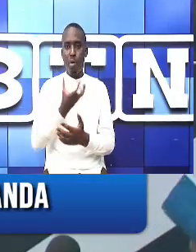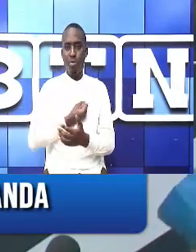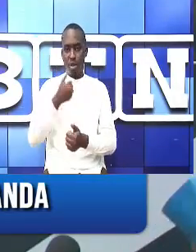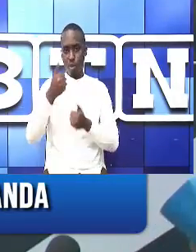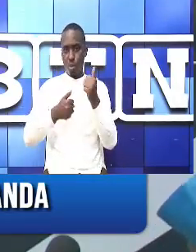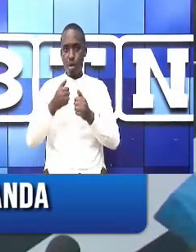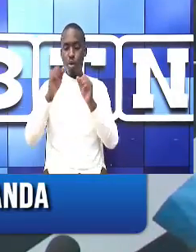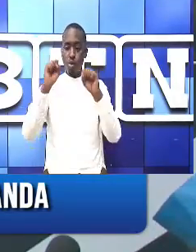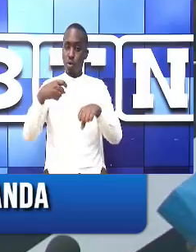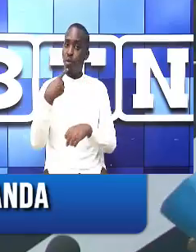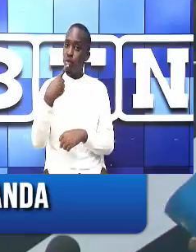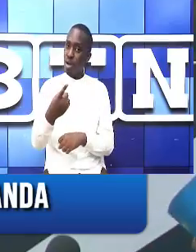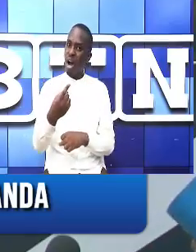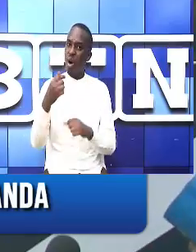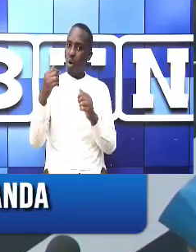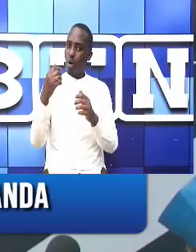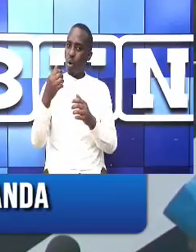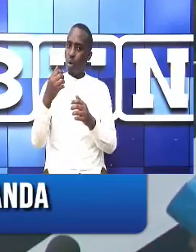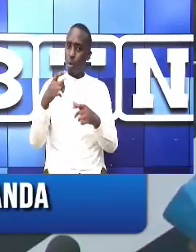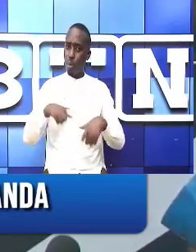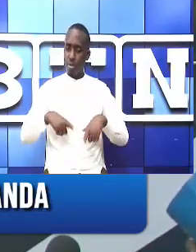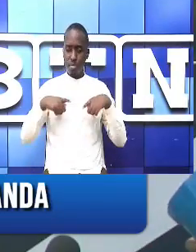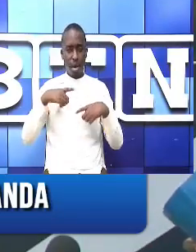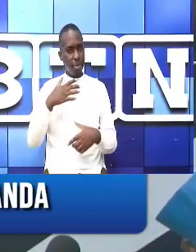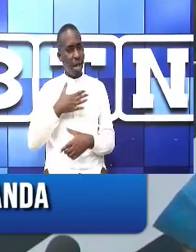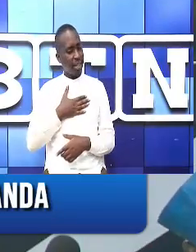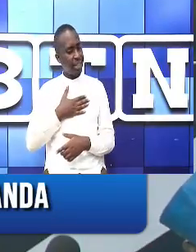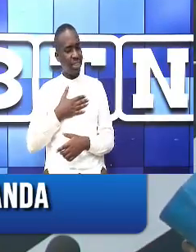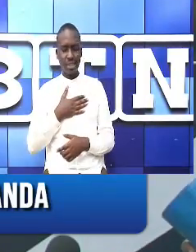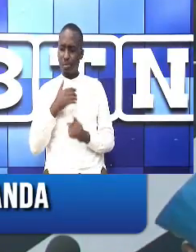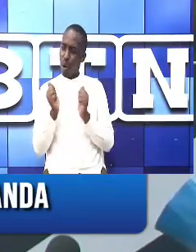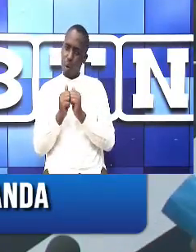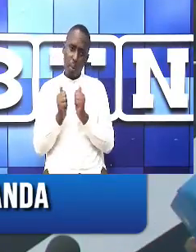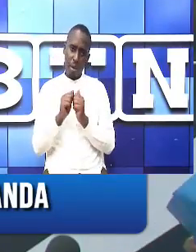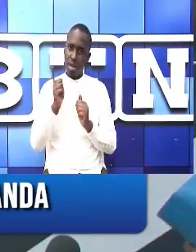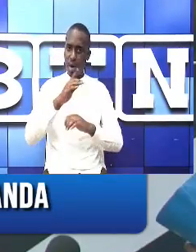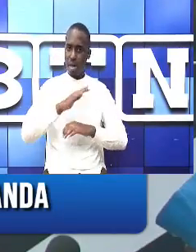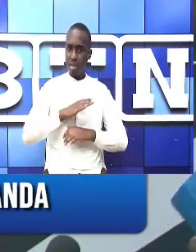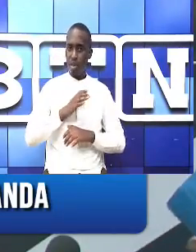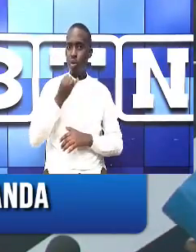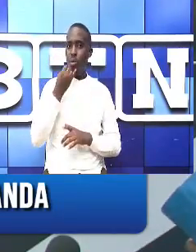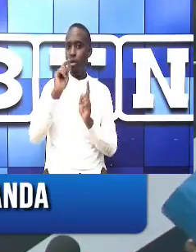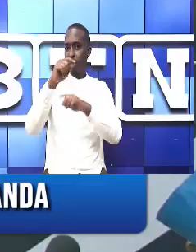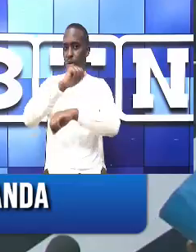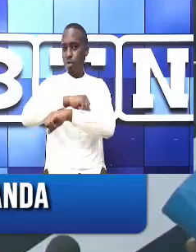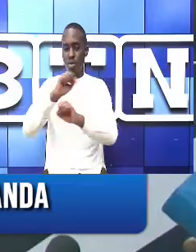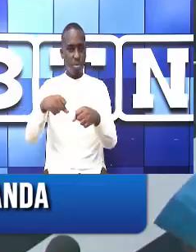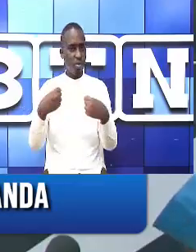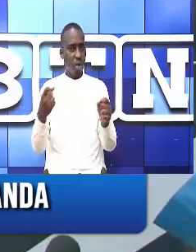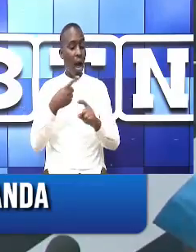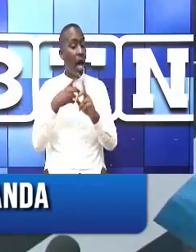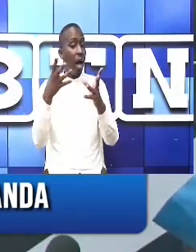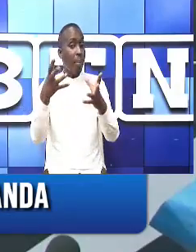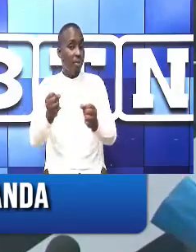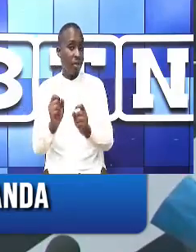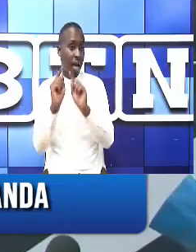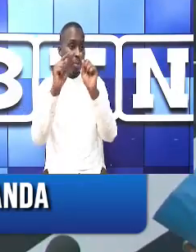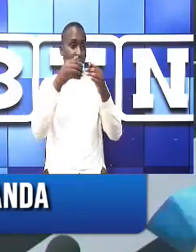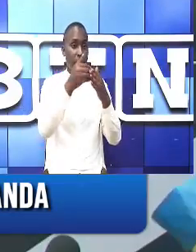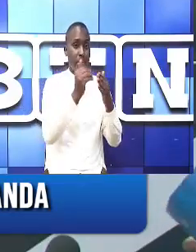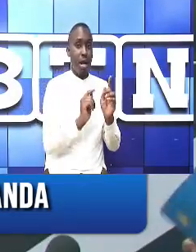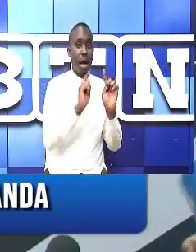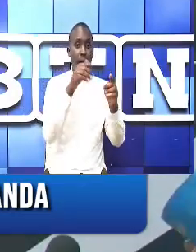n'ubuye ushobora kuvuga ngo ubuzima n'imibereho byanjye ntibihagije nta n'ubwo uyu mwana nabona uko mujyana ku ishuri reka kamufata akamushyira imbere